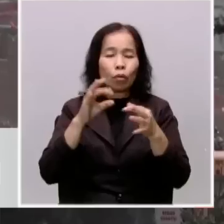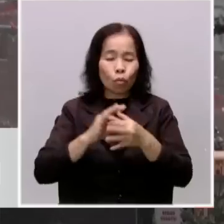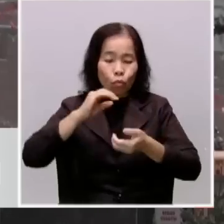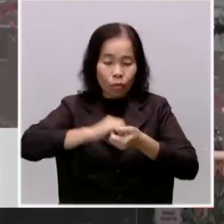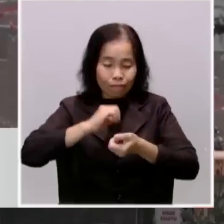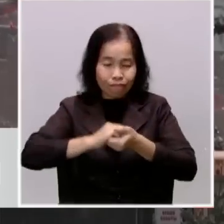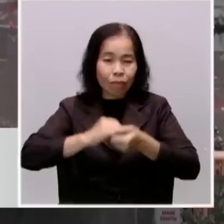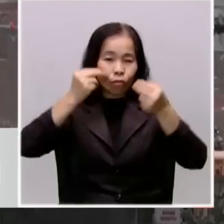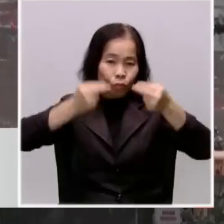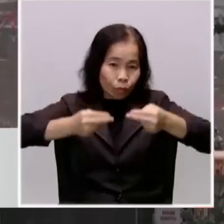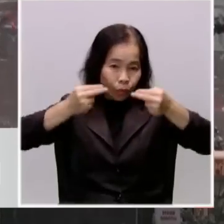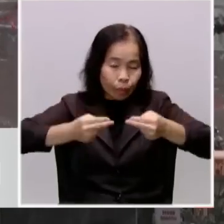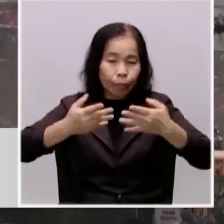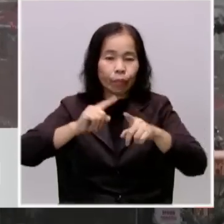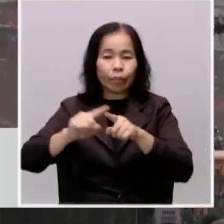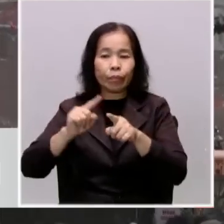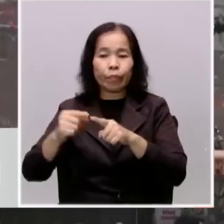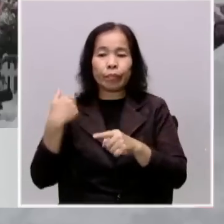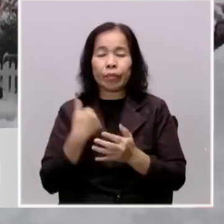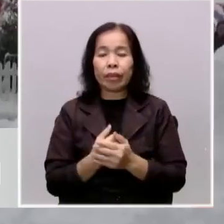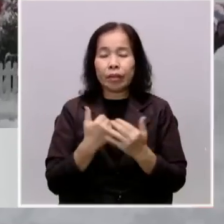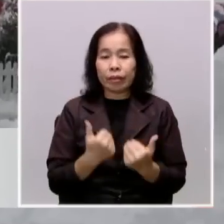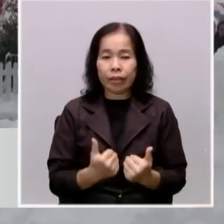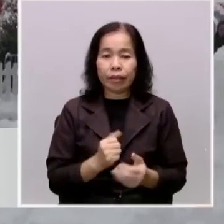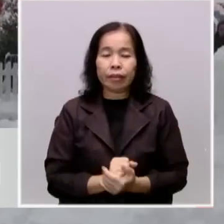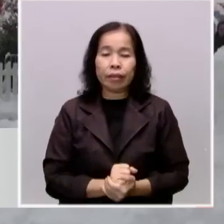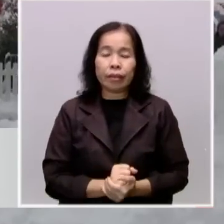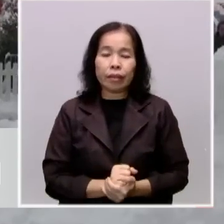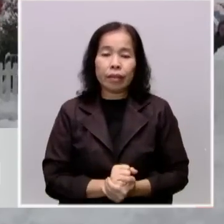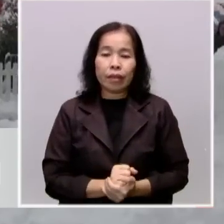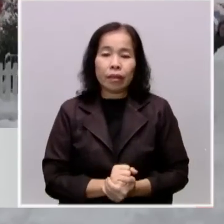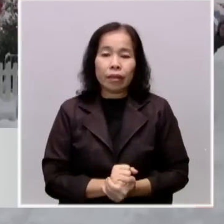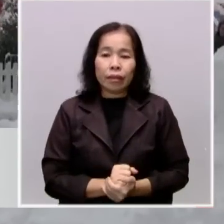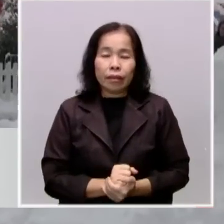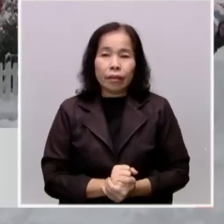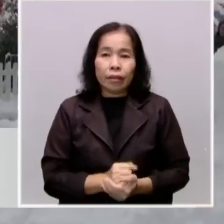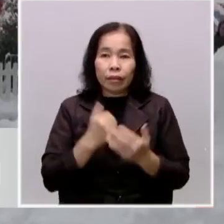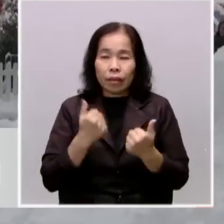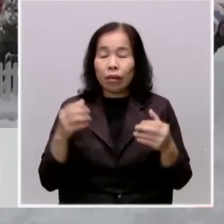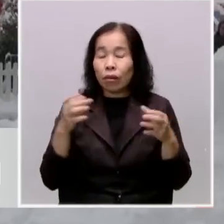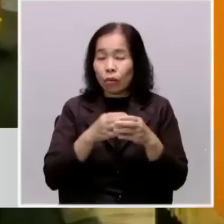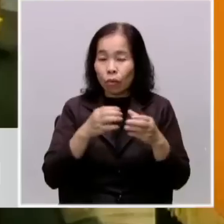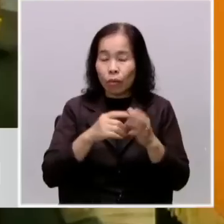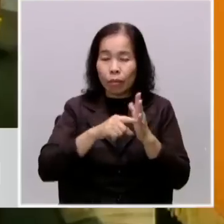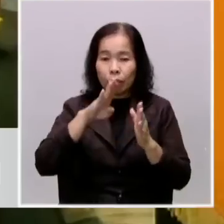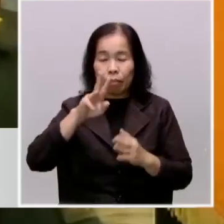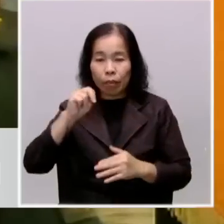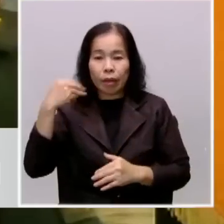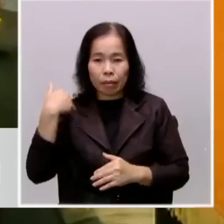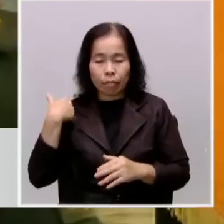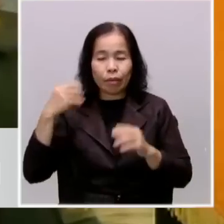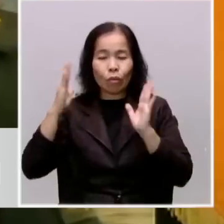ต่อสู้ทางตะวันออกเฉียงใต้ของยูเครนในช่วงนี้แล้วนอกจากนี้เองกลุ่มแวกเนอร์ก็ยังมีพันธมิตรสำคัญนะคะ